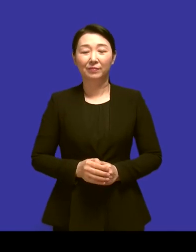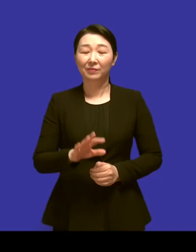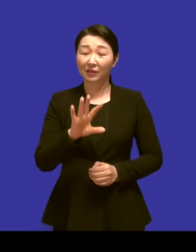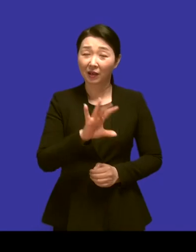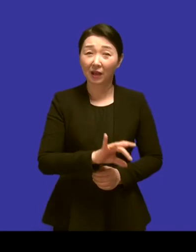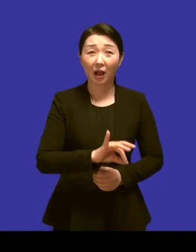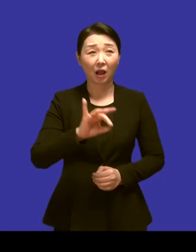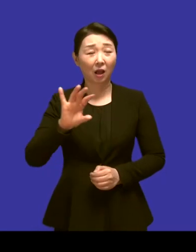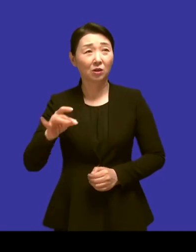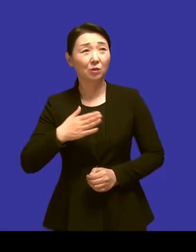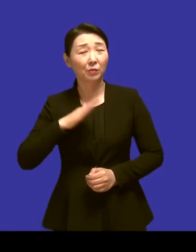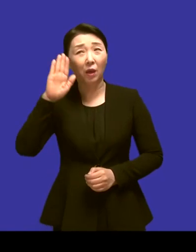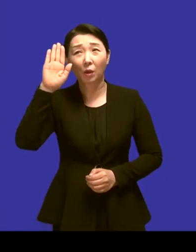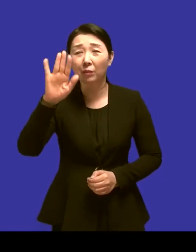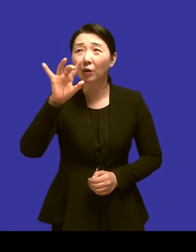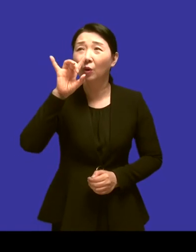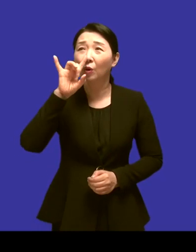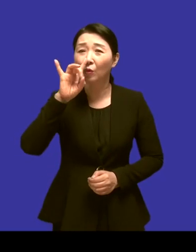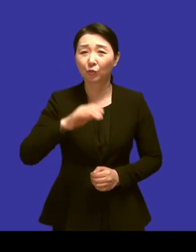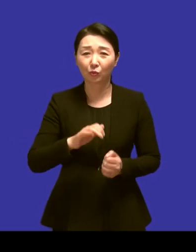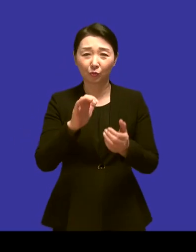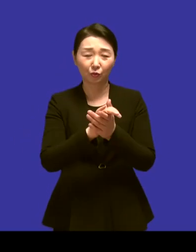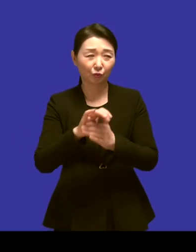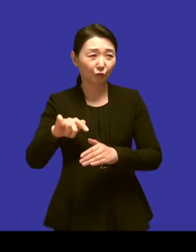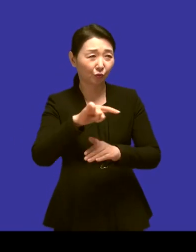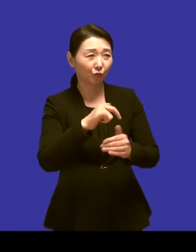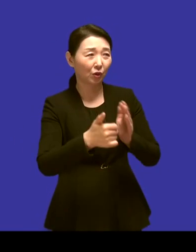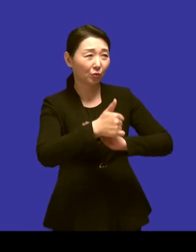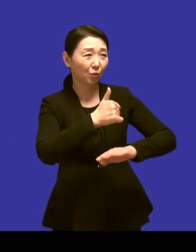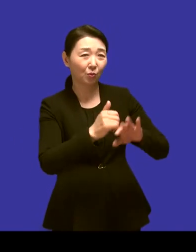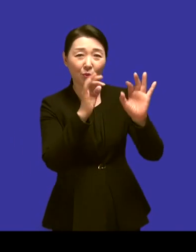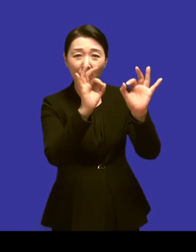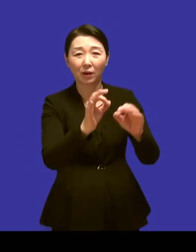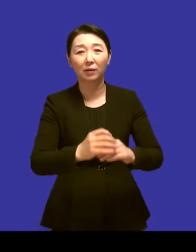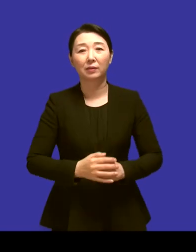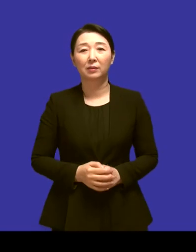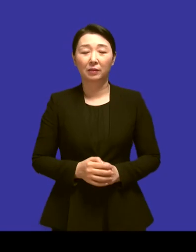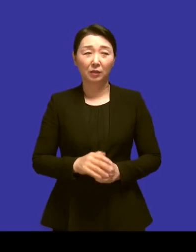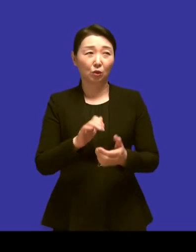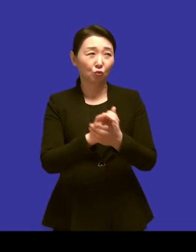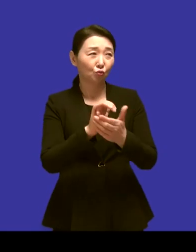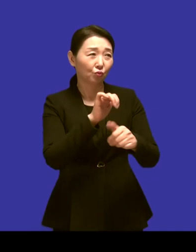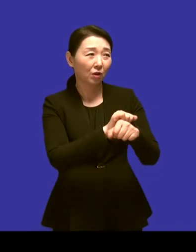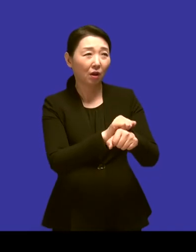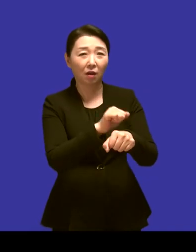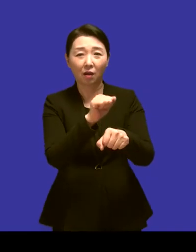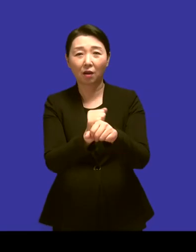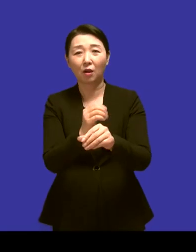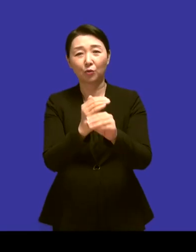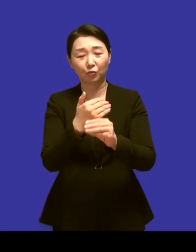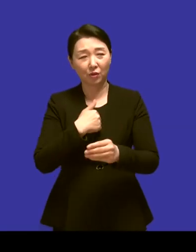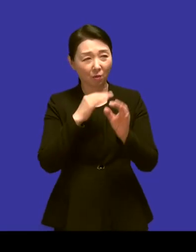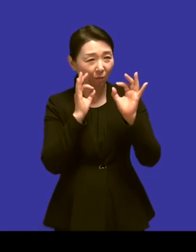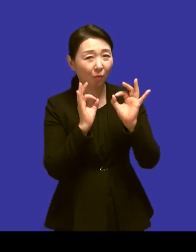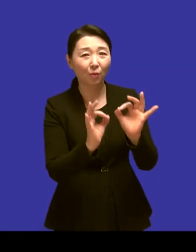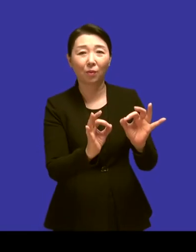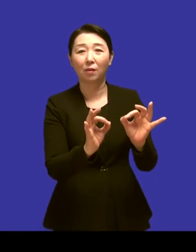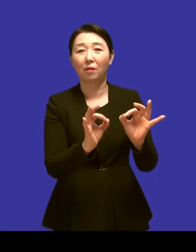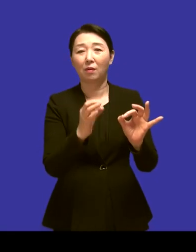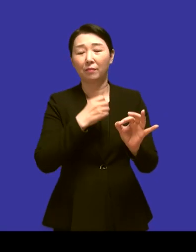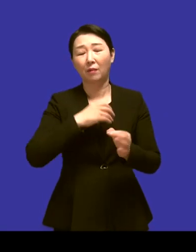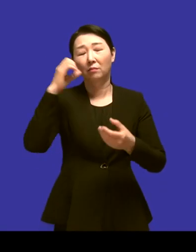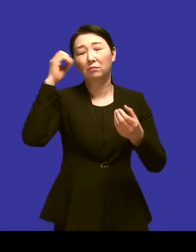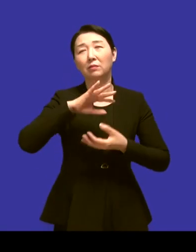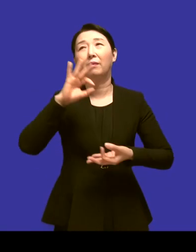1, 2, 3. 가끔 내 미래가 궁금해. 내 친구들의 성공을 옆에서 보기에 걔네는 너무 잘하고 있고 내가 보기에